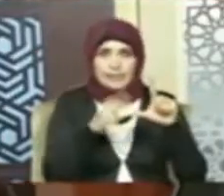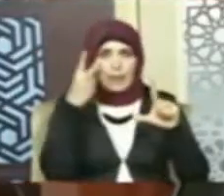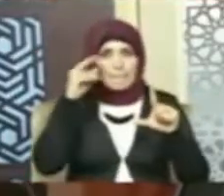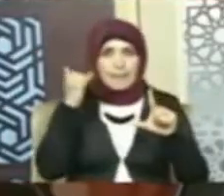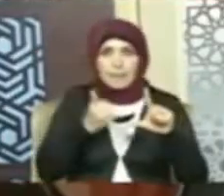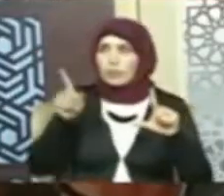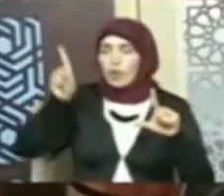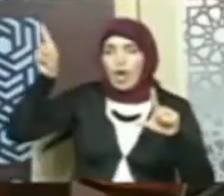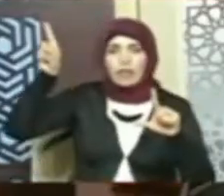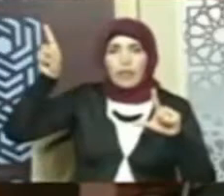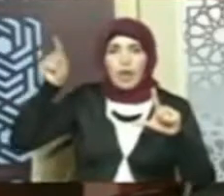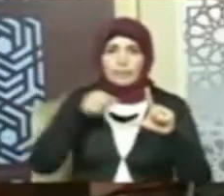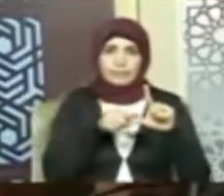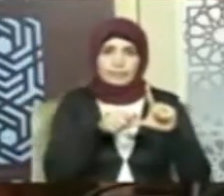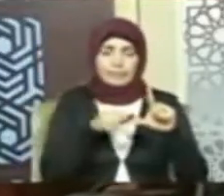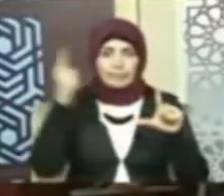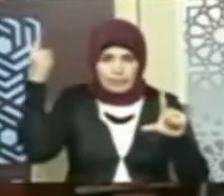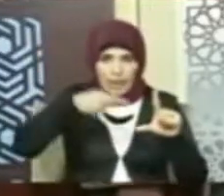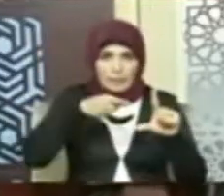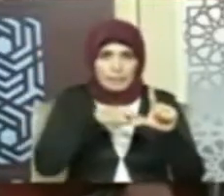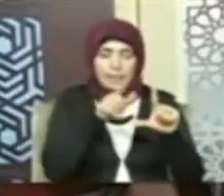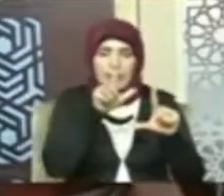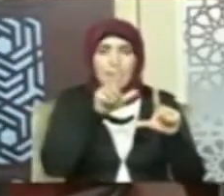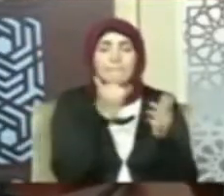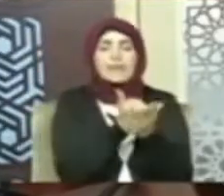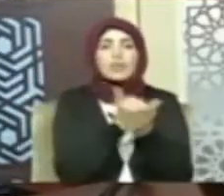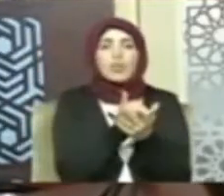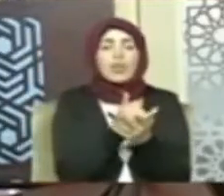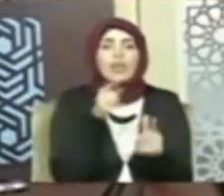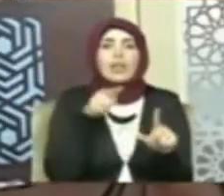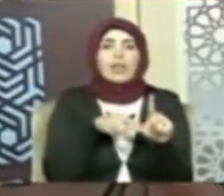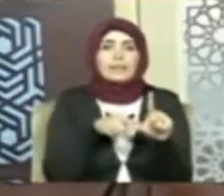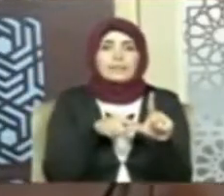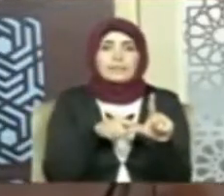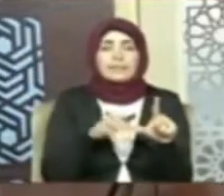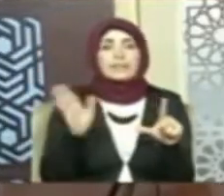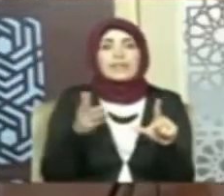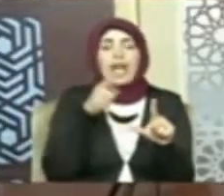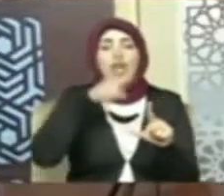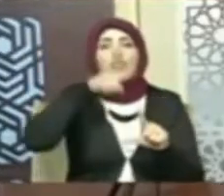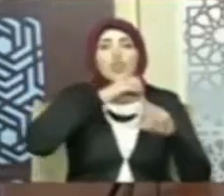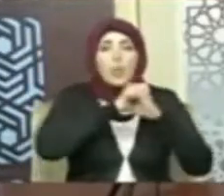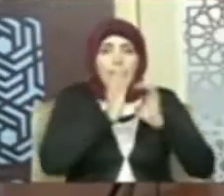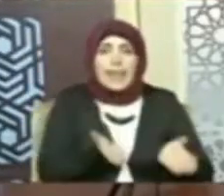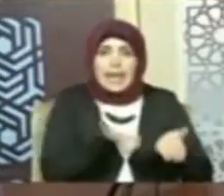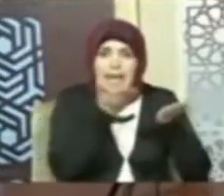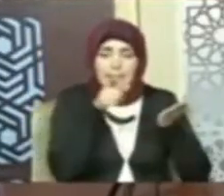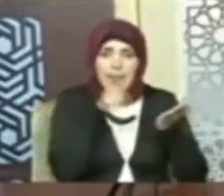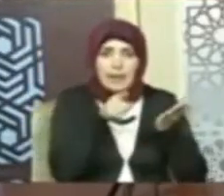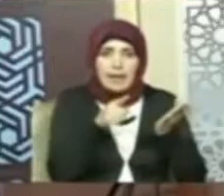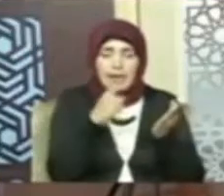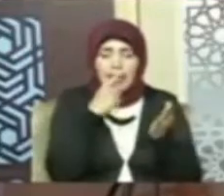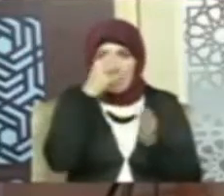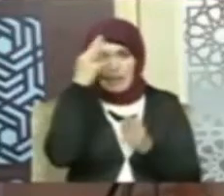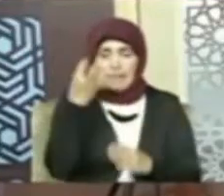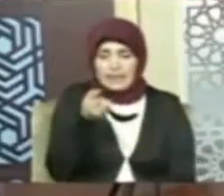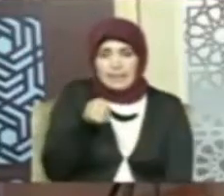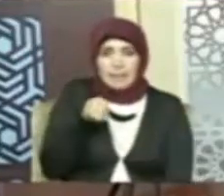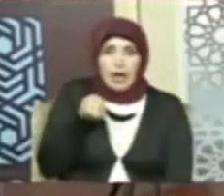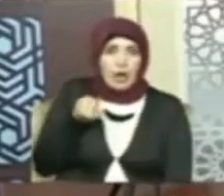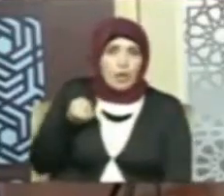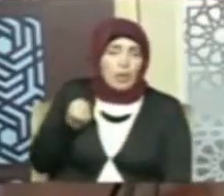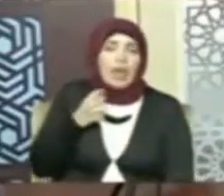فما فوق ذلك أي مسؤولية؟ جاء يوم القيامة ويده مغلولة